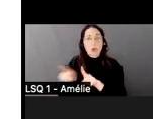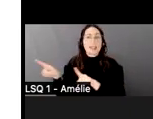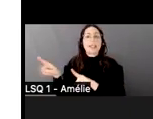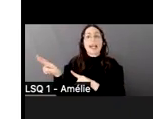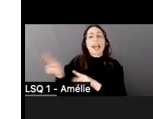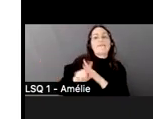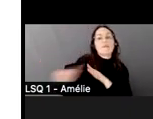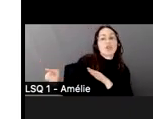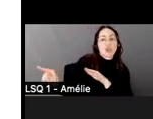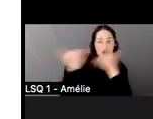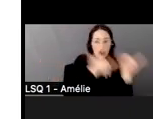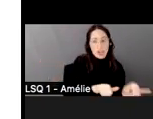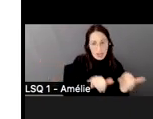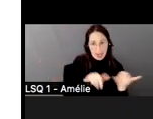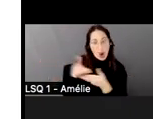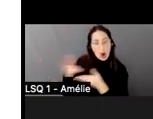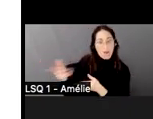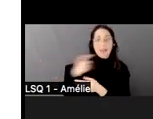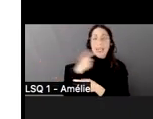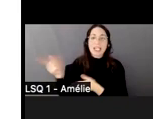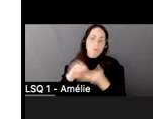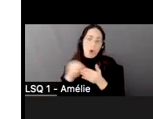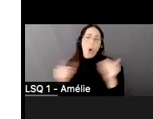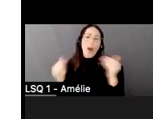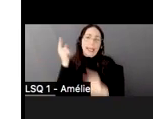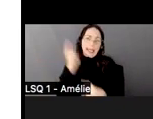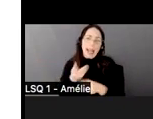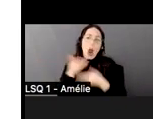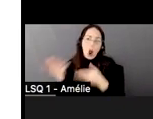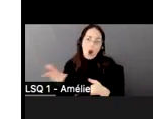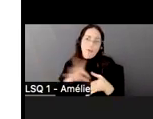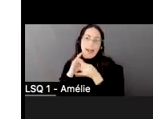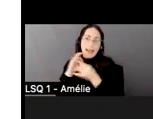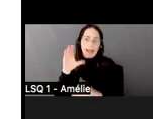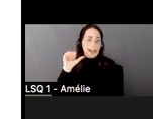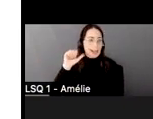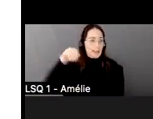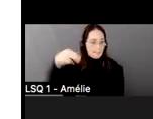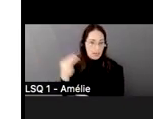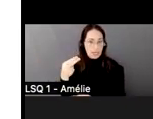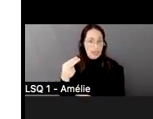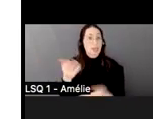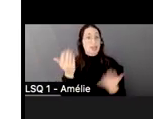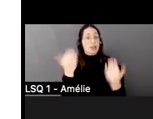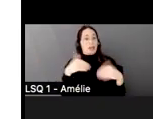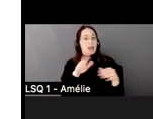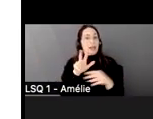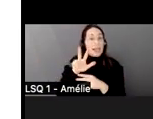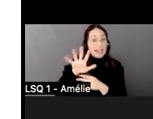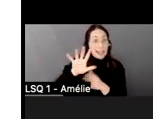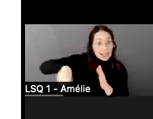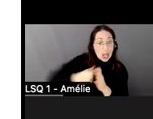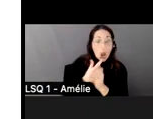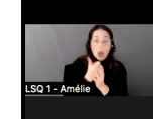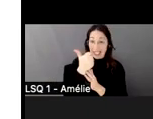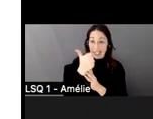matière de santé du Cambridge. Ce cours comporte 10 modules, c'est un cours de 35 heures